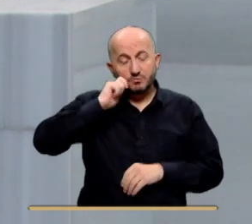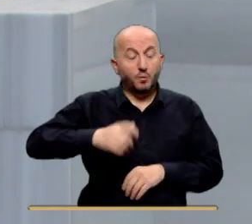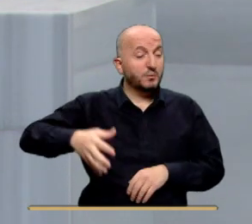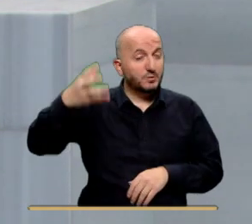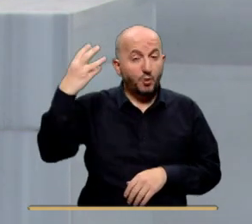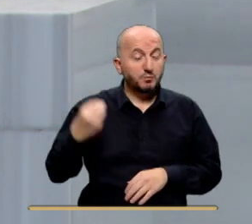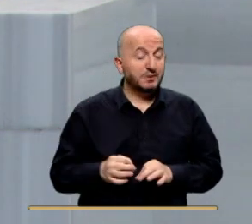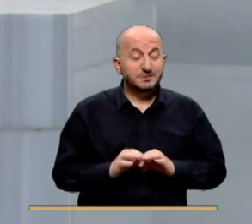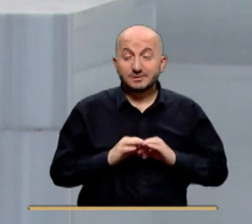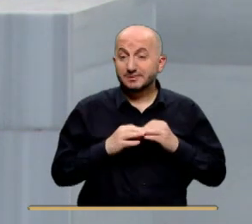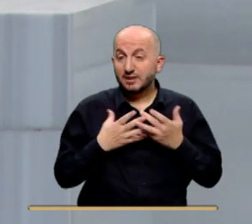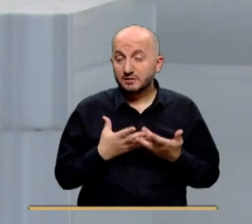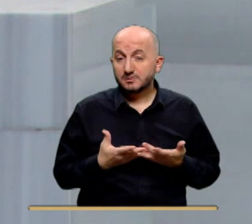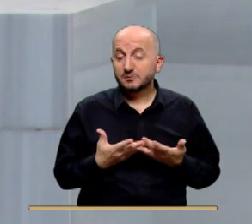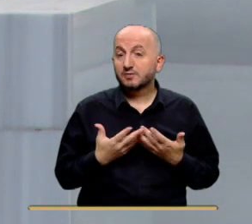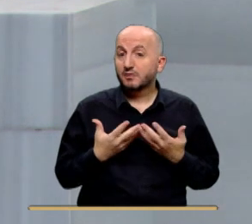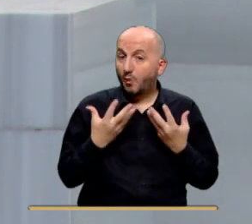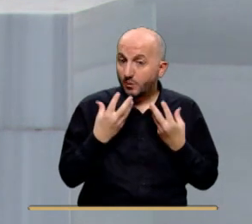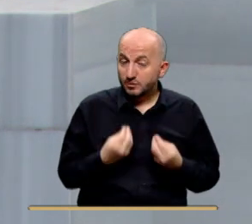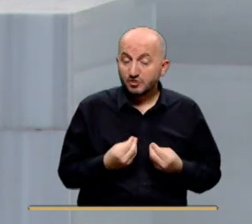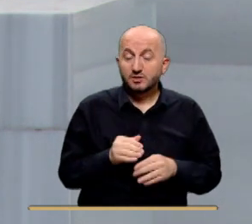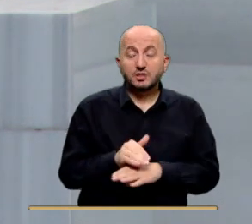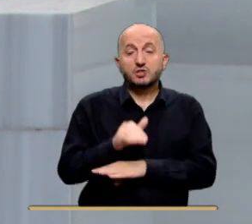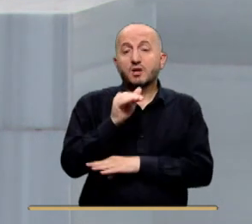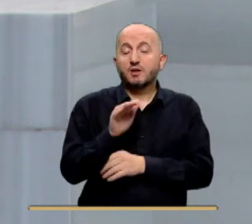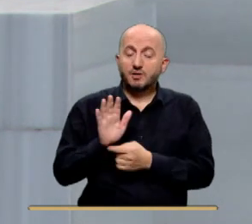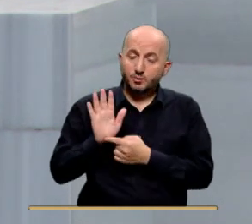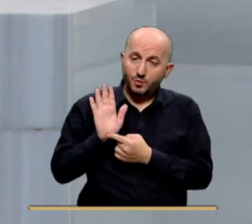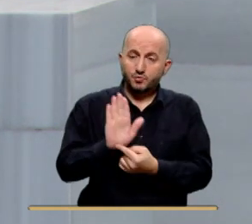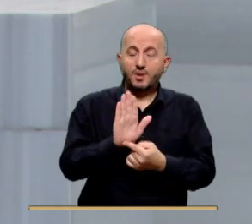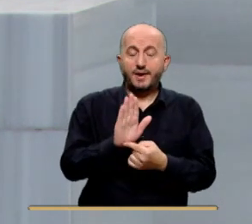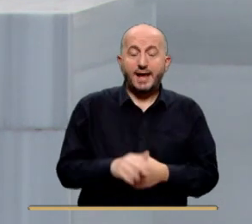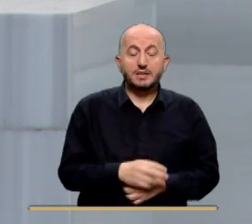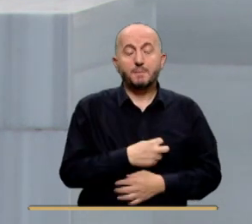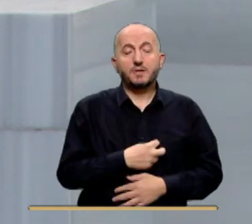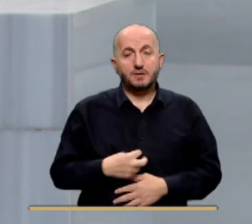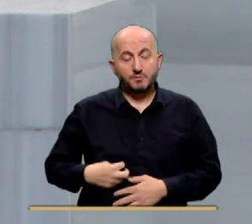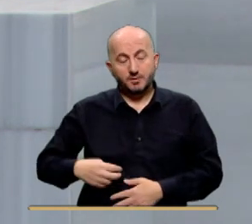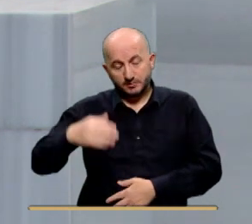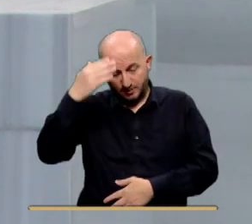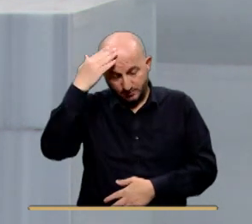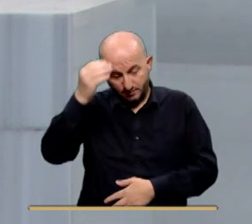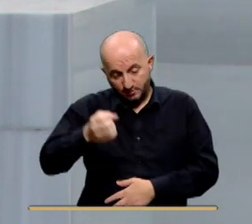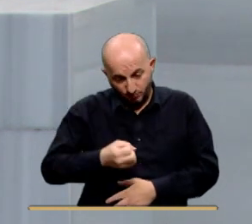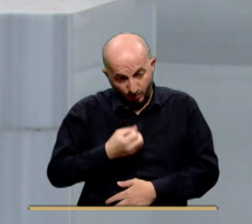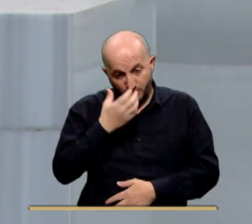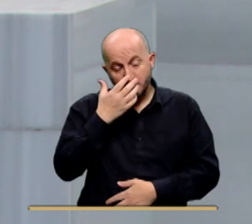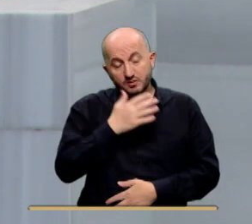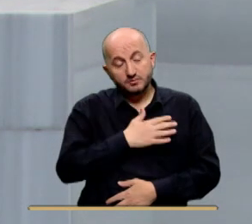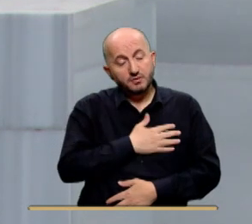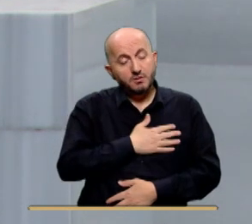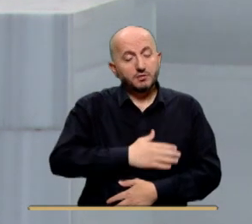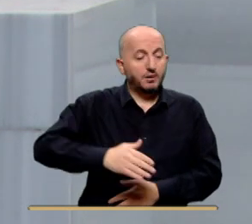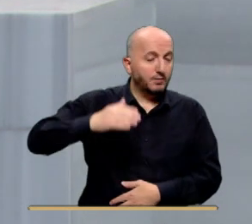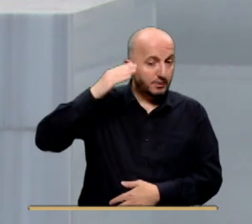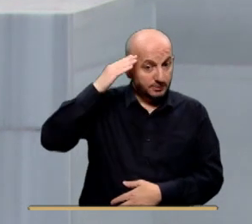olmanın nasıl gerçekleşeceğini yaşayarak gösteren Peygamberimiz Hazreti Muhammed